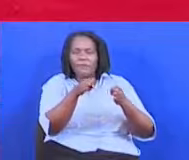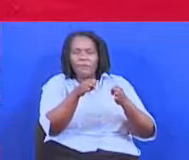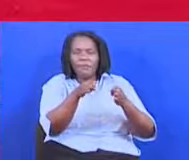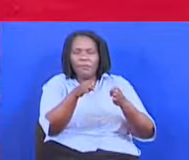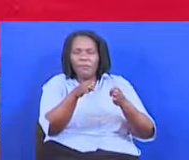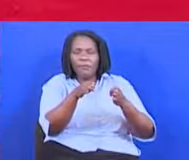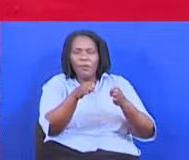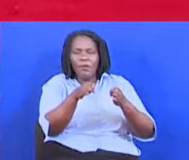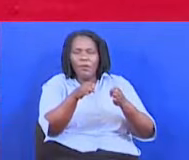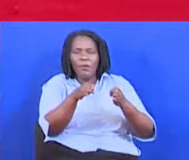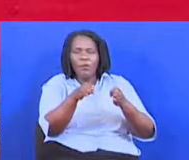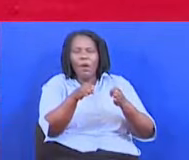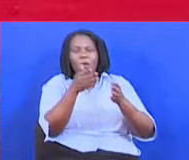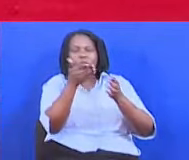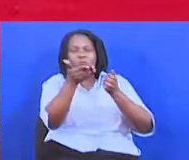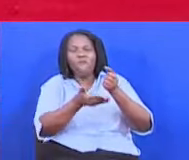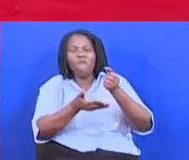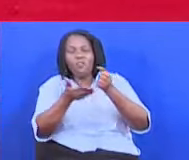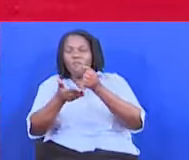uvunaji wa kitalii.